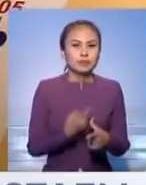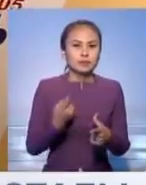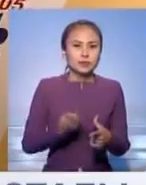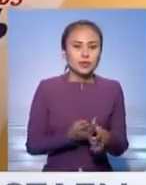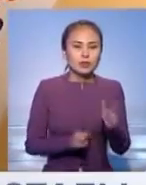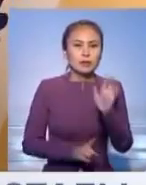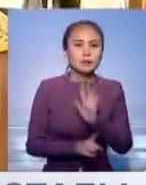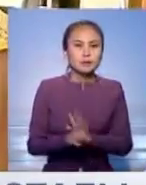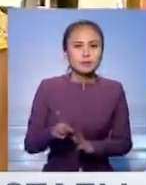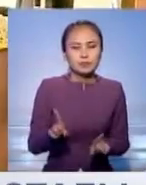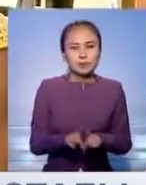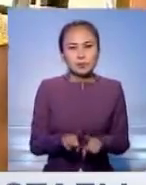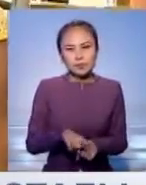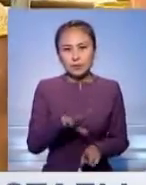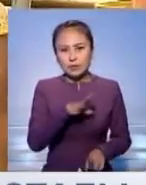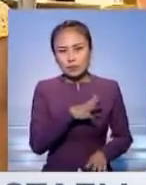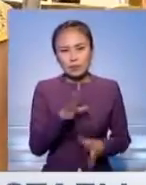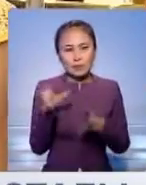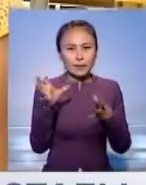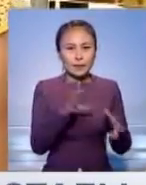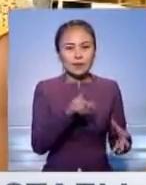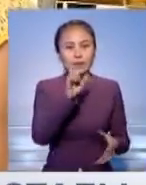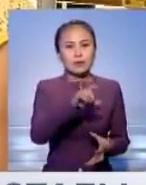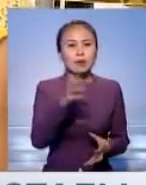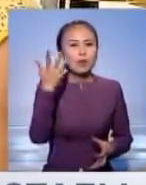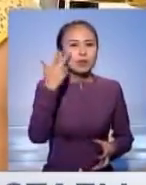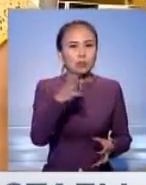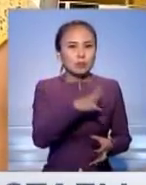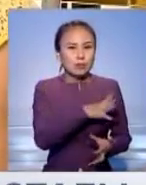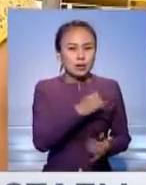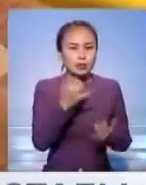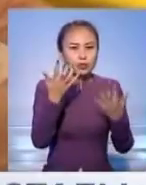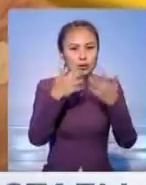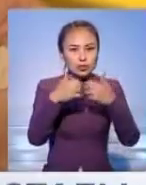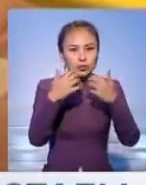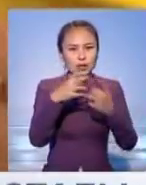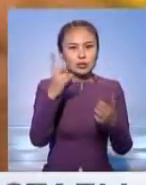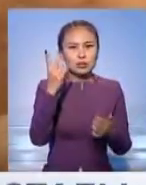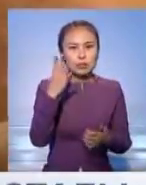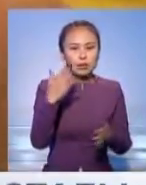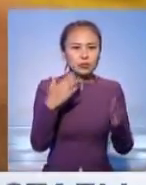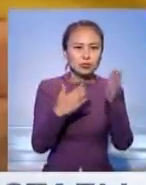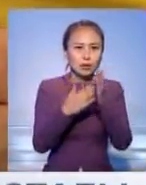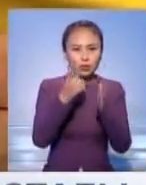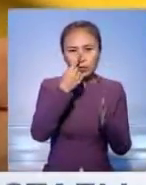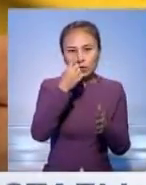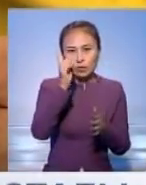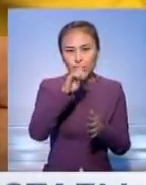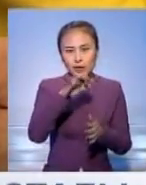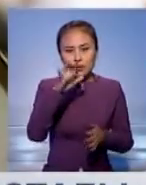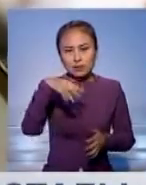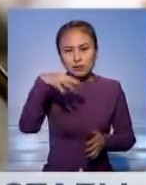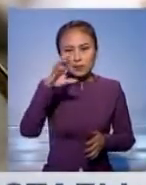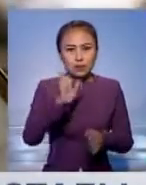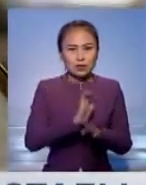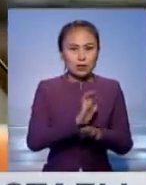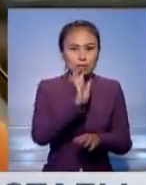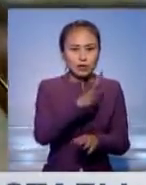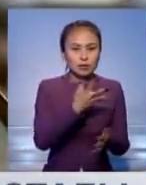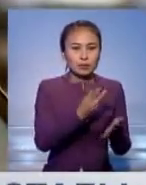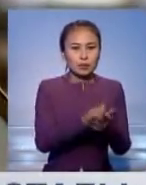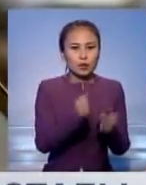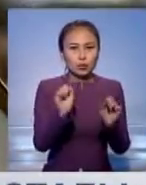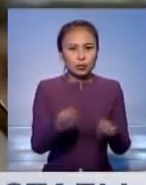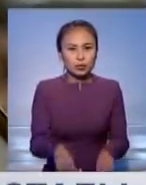жазылған парақтар ілінген. Жолаушы автобусқа мінген кезде бұл сандарды 2505 нөміріне SMS түрінде жолдап төлем жасай